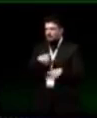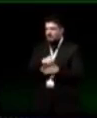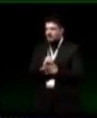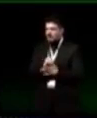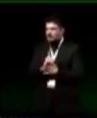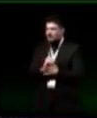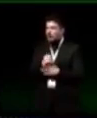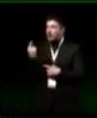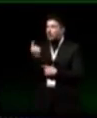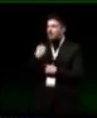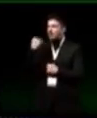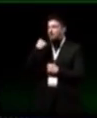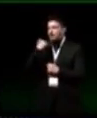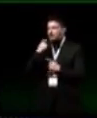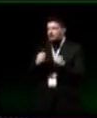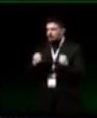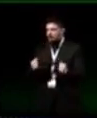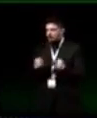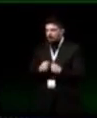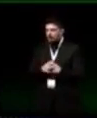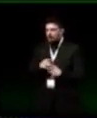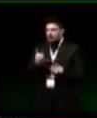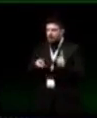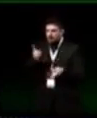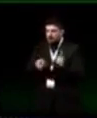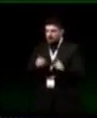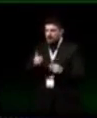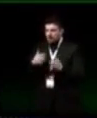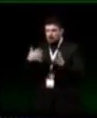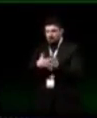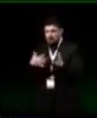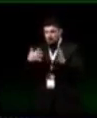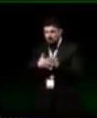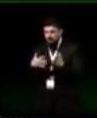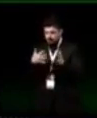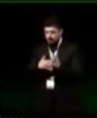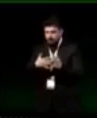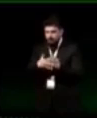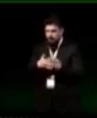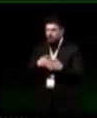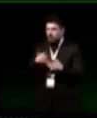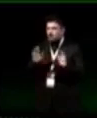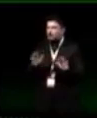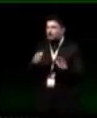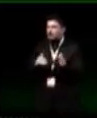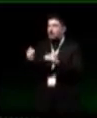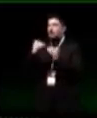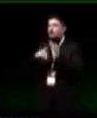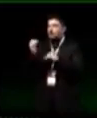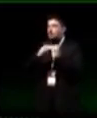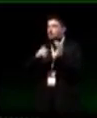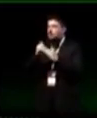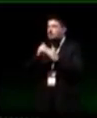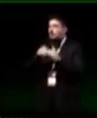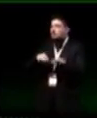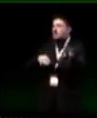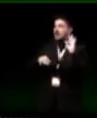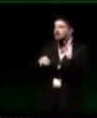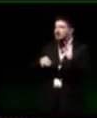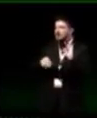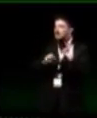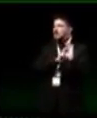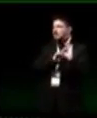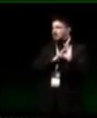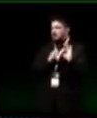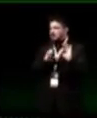forza politica, con tutte le sue difficoltà, che può costruire un'alternativa credibile